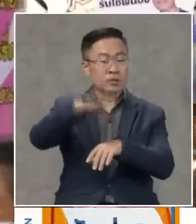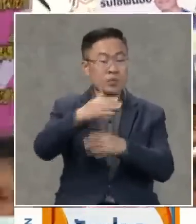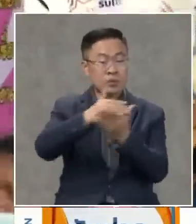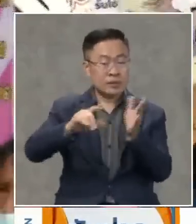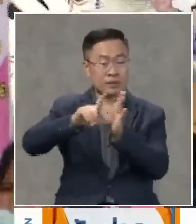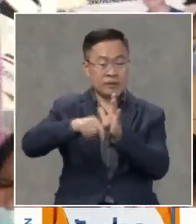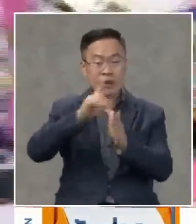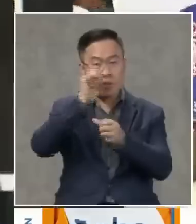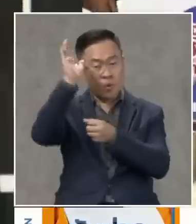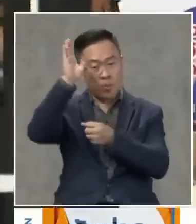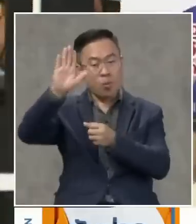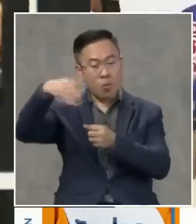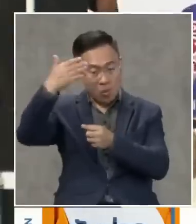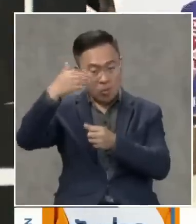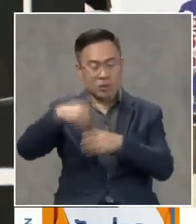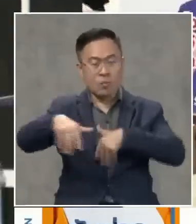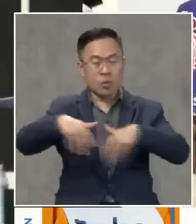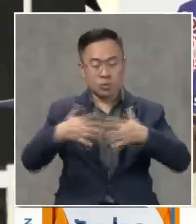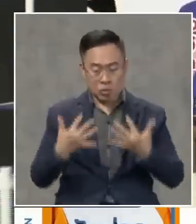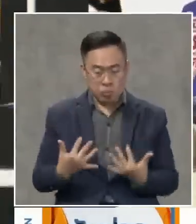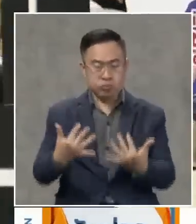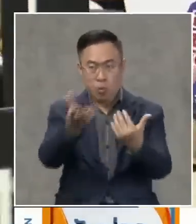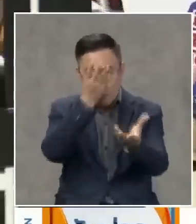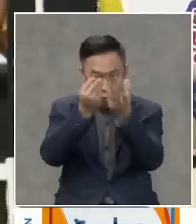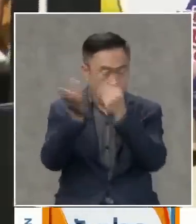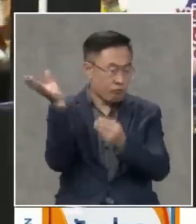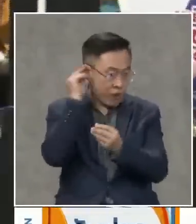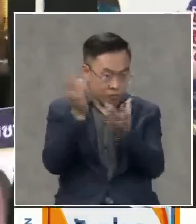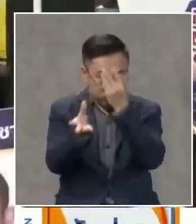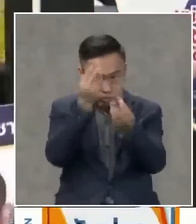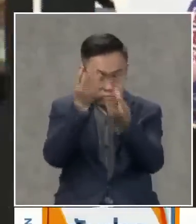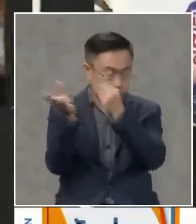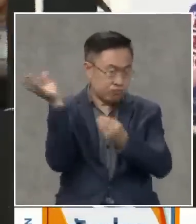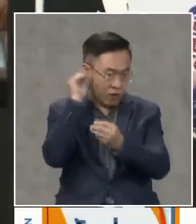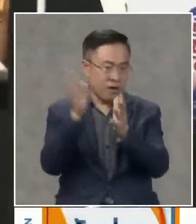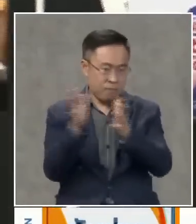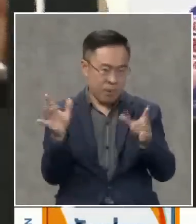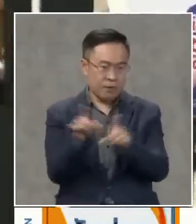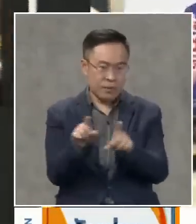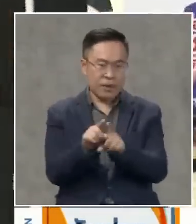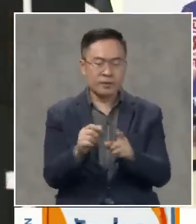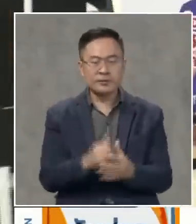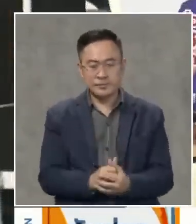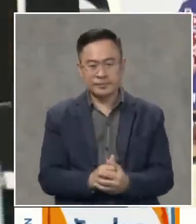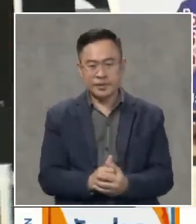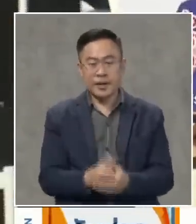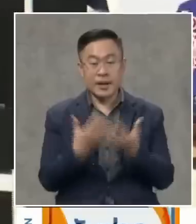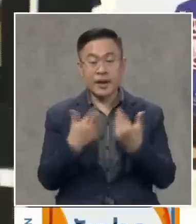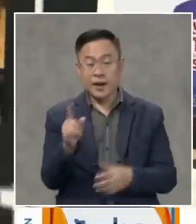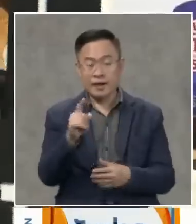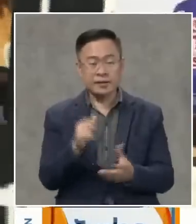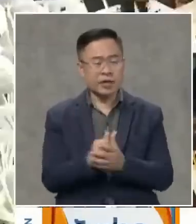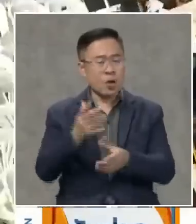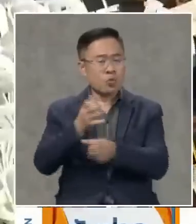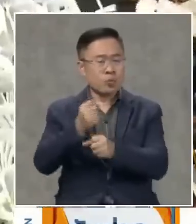นะคะท่ามกลางประชาชนที่เดินทางมาร่วมกิจกรรมมาฟังการปราศัยกันอย่างคึกคักด้วยขณะเดียวกันค่ะบรรยากาศที่อนุ